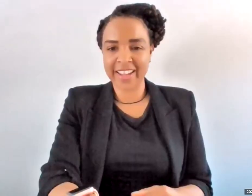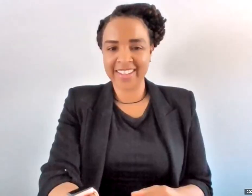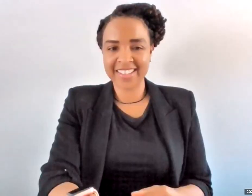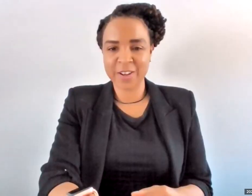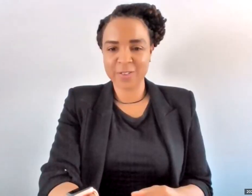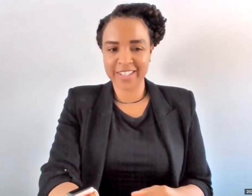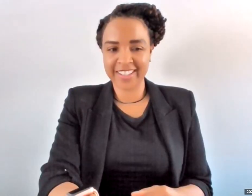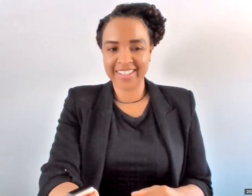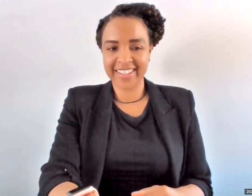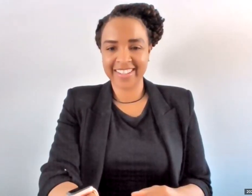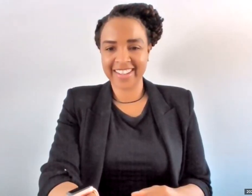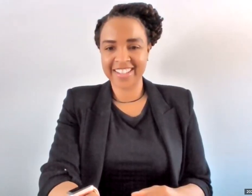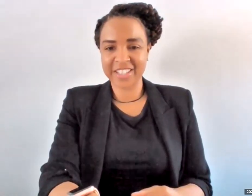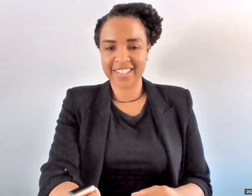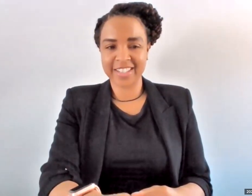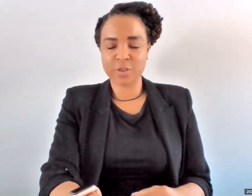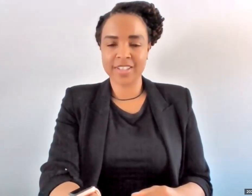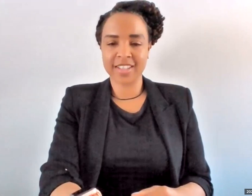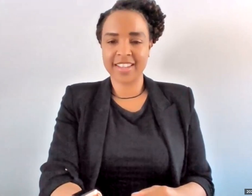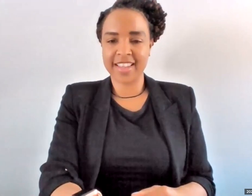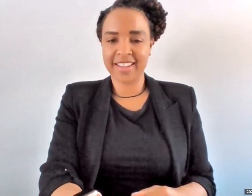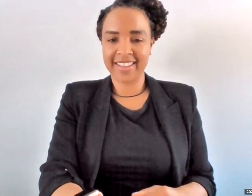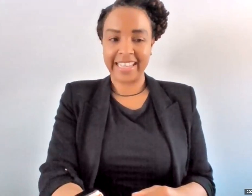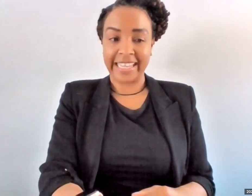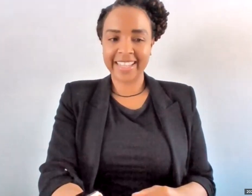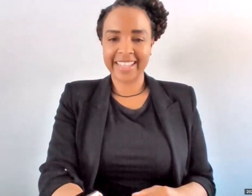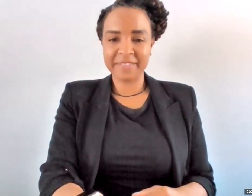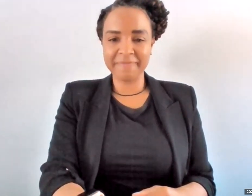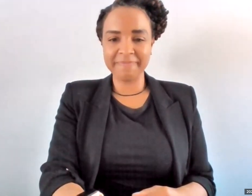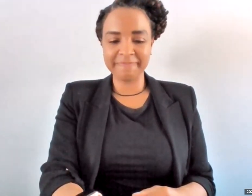Okay, sounds good. I just translated that.